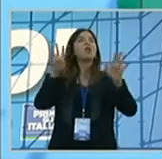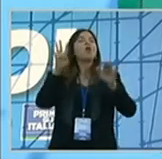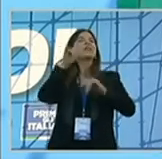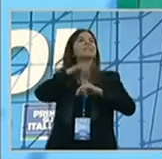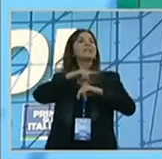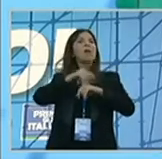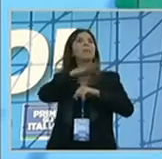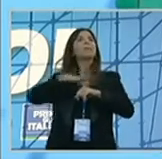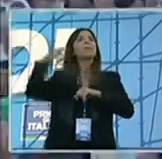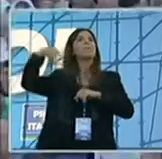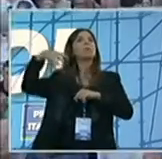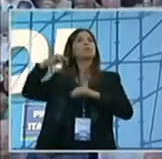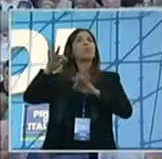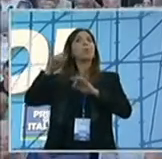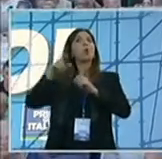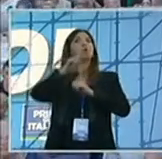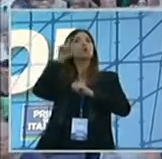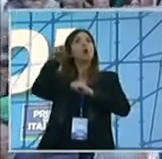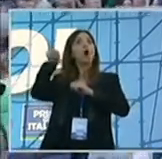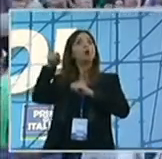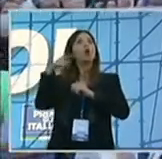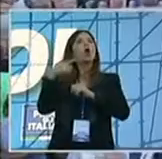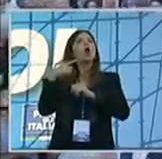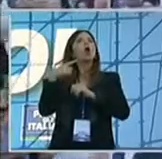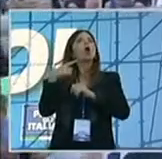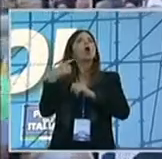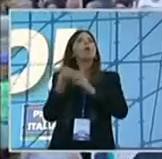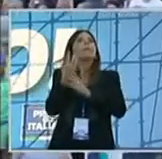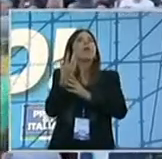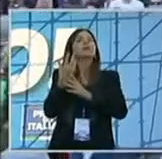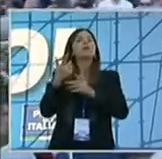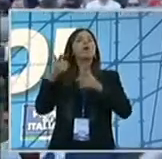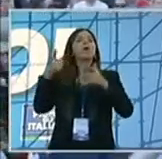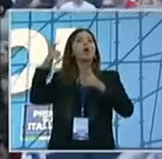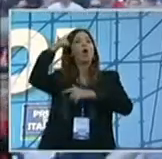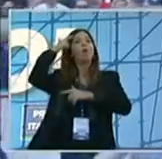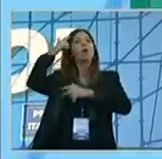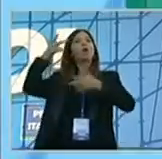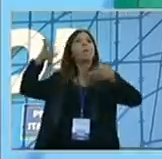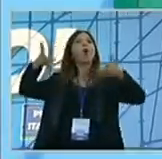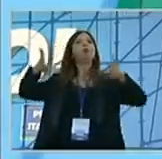in cui nasceva il governo della poltrona.